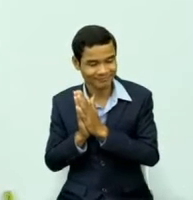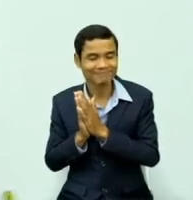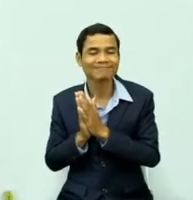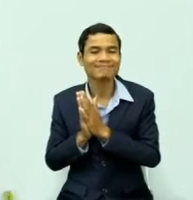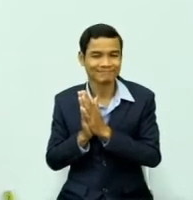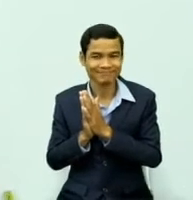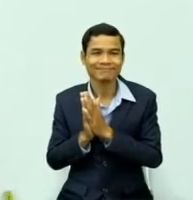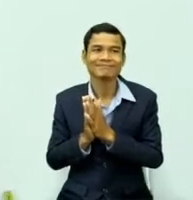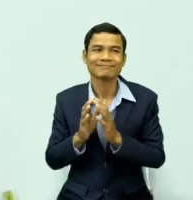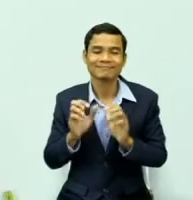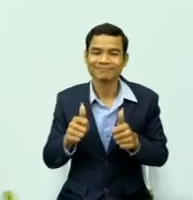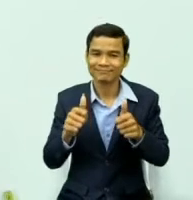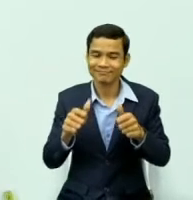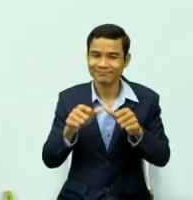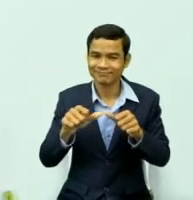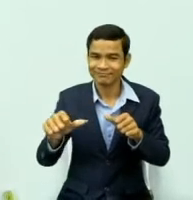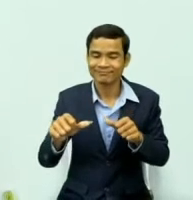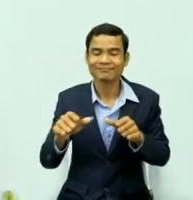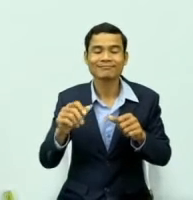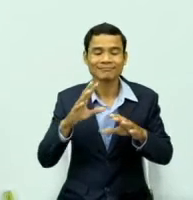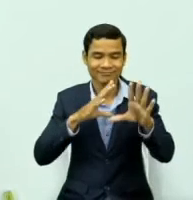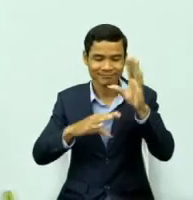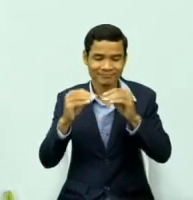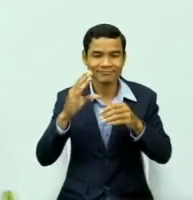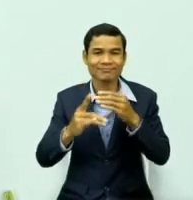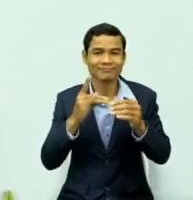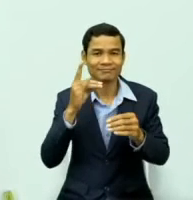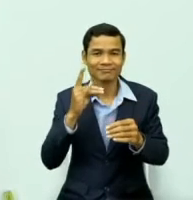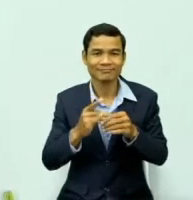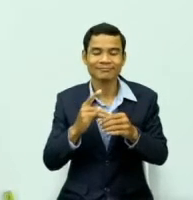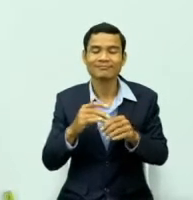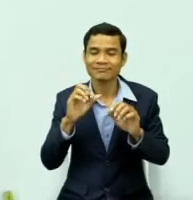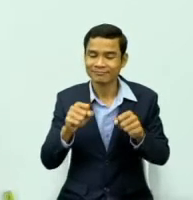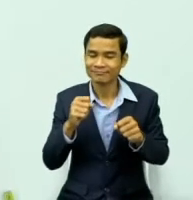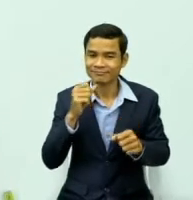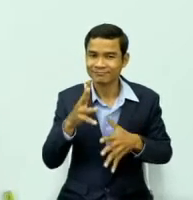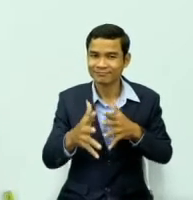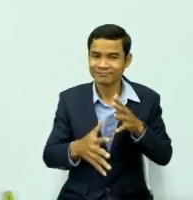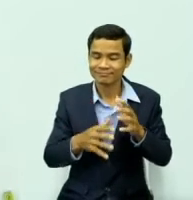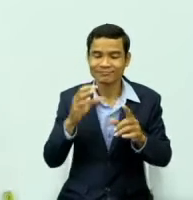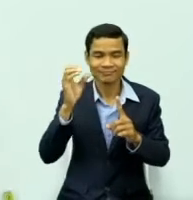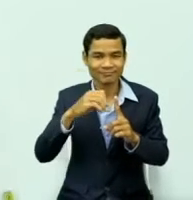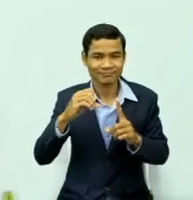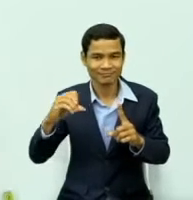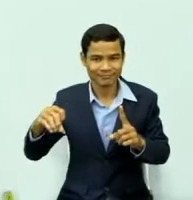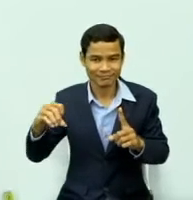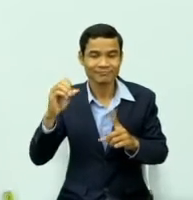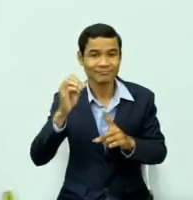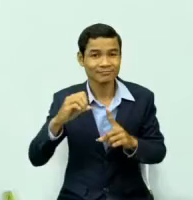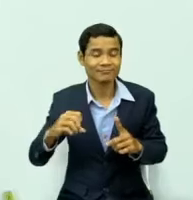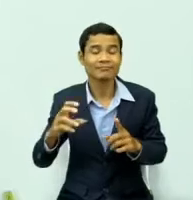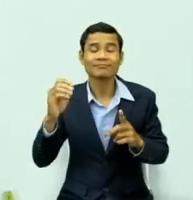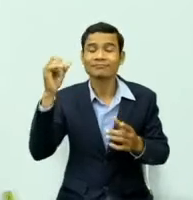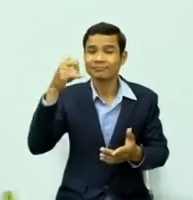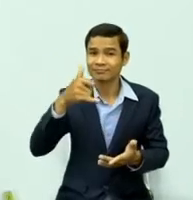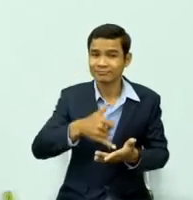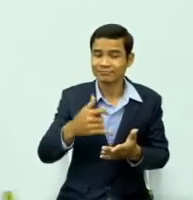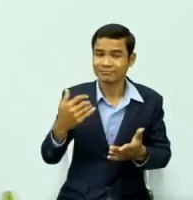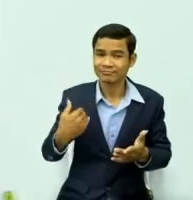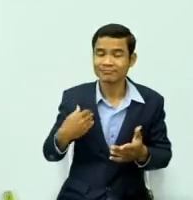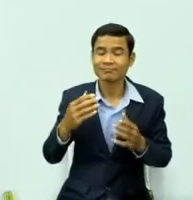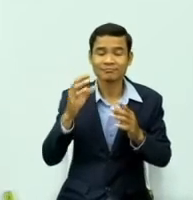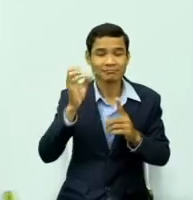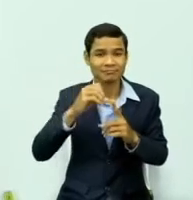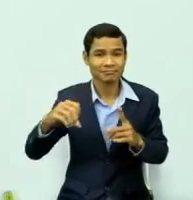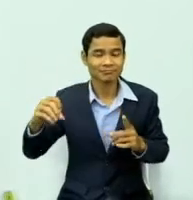bảy chà và to tiết cứ chơi liên âm pí chà cả án là ba ta ngày ní chứ nên miền là bà vậy đấy chà